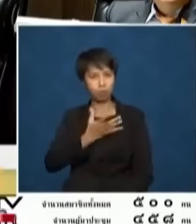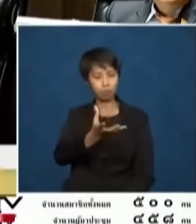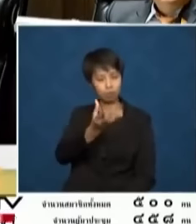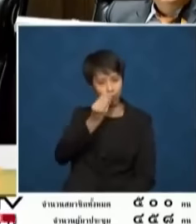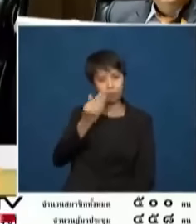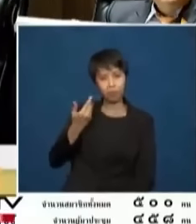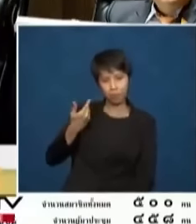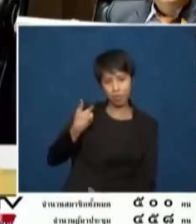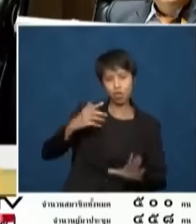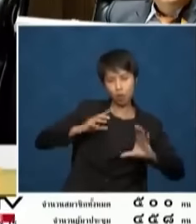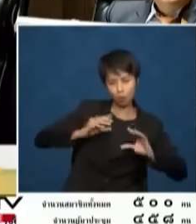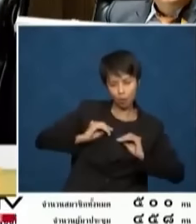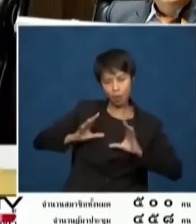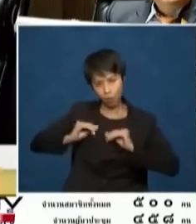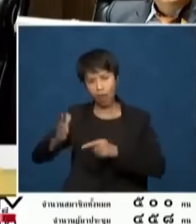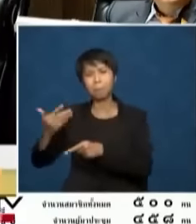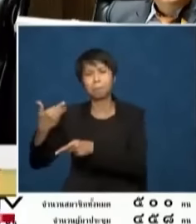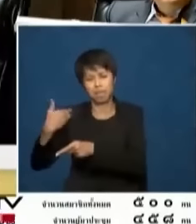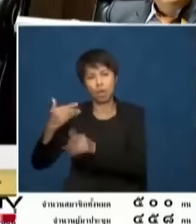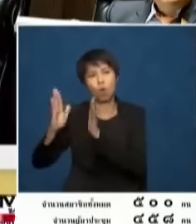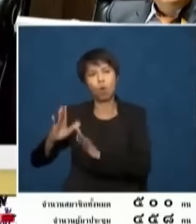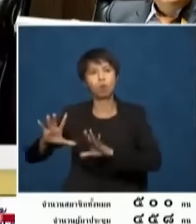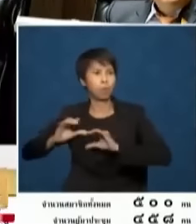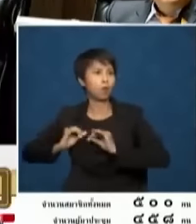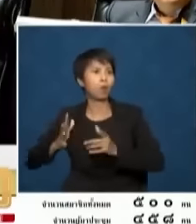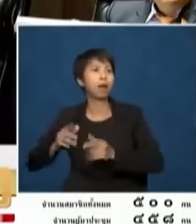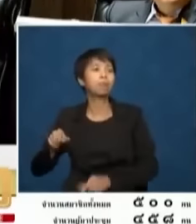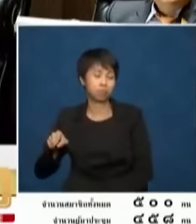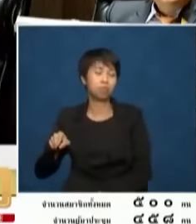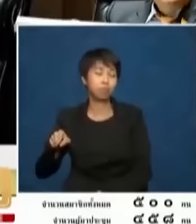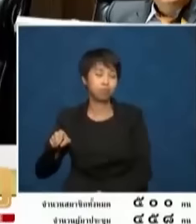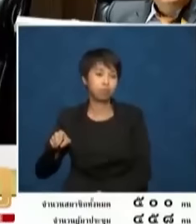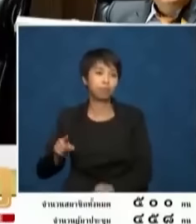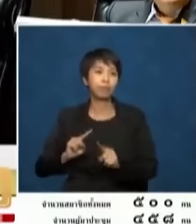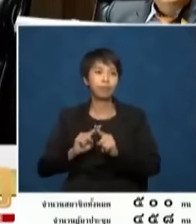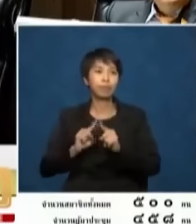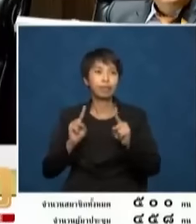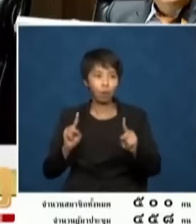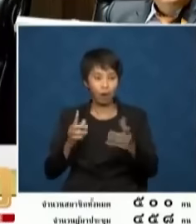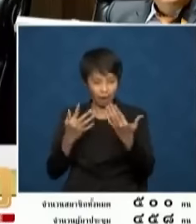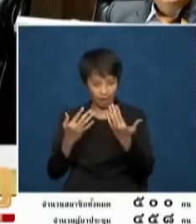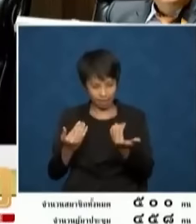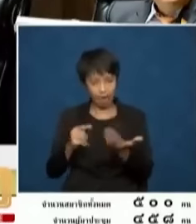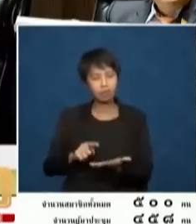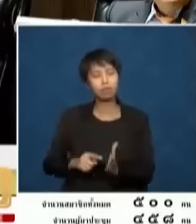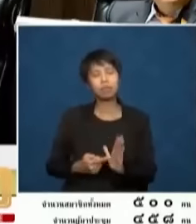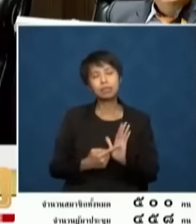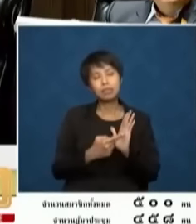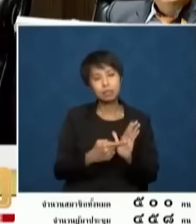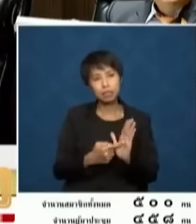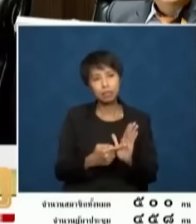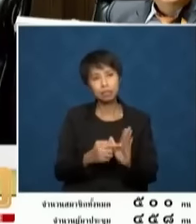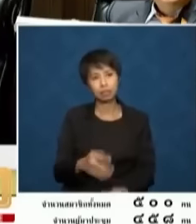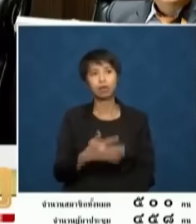่นะเสียเวลาไปอีก แล้วก็ถ้าเกิดไม่ให้ศึกษาใหม่นับองค์ประชุมปรากฏว่าเขาก็นับอง